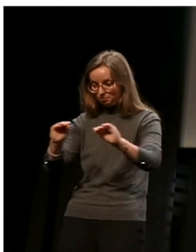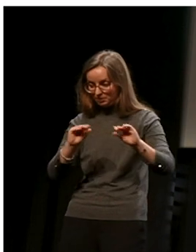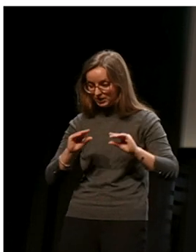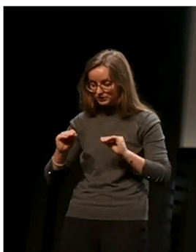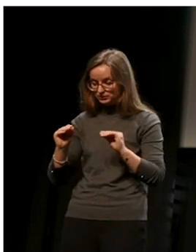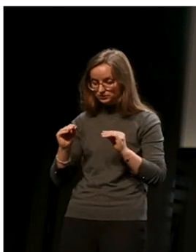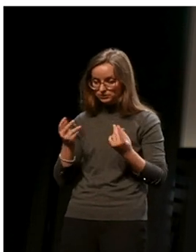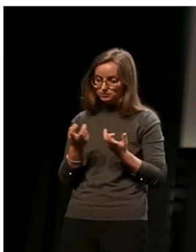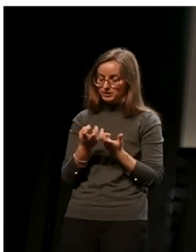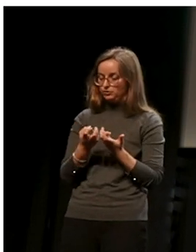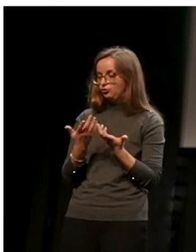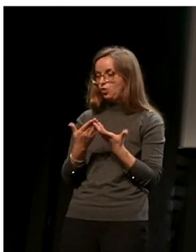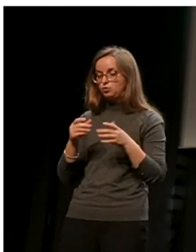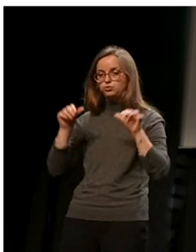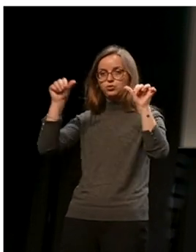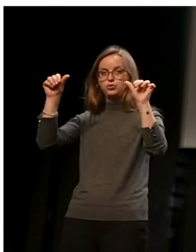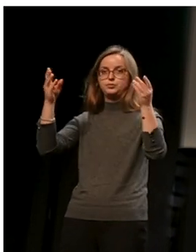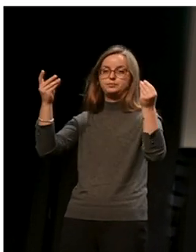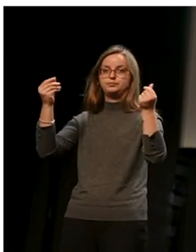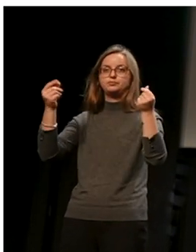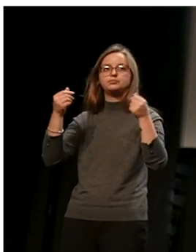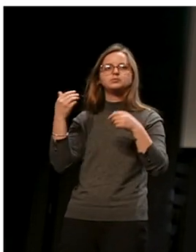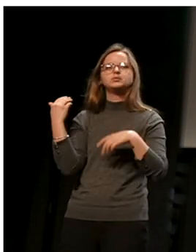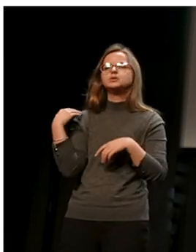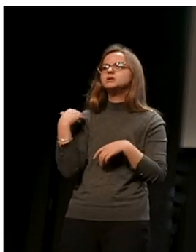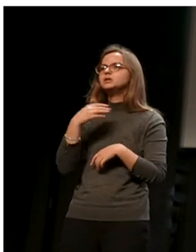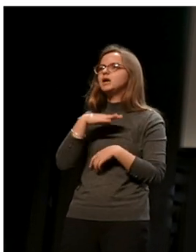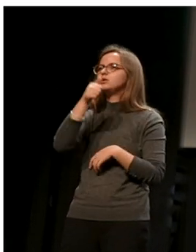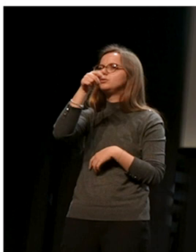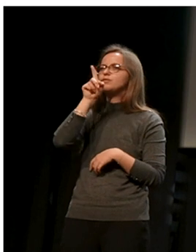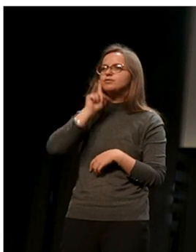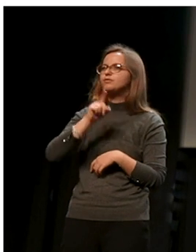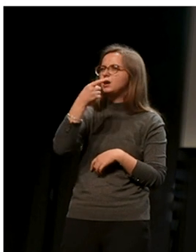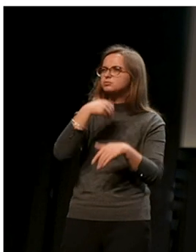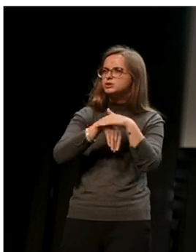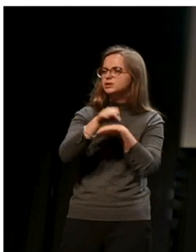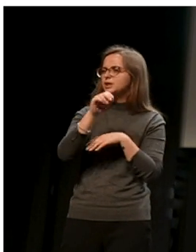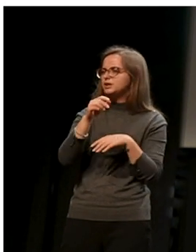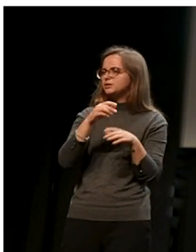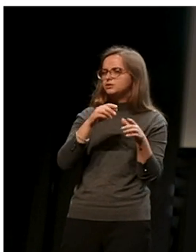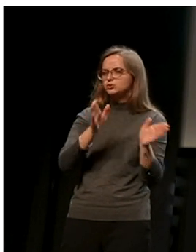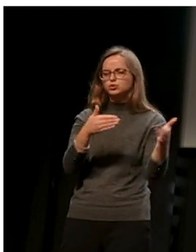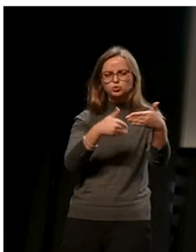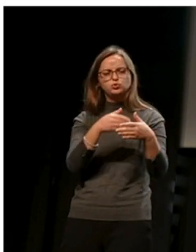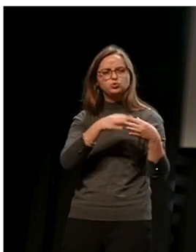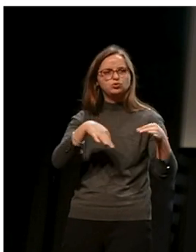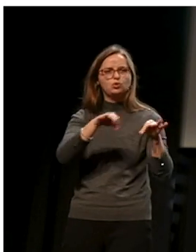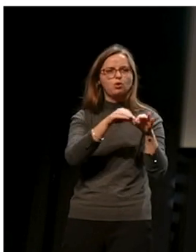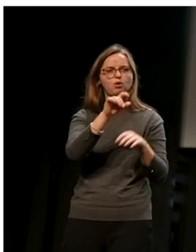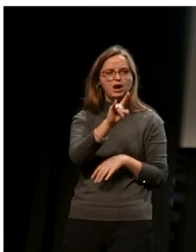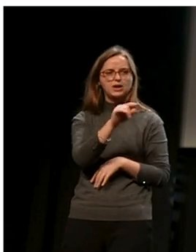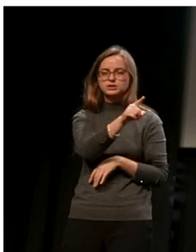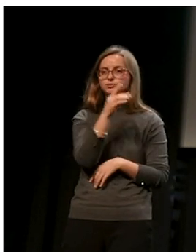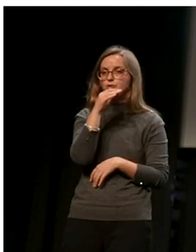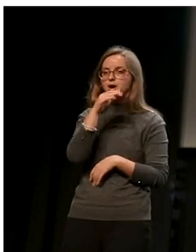Un positionnement, je pense à Valbara par exemple, qui est un projet chez Studio H qu'on a fait l'année dernière. Le personnage ne peut pas te placer n'importe